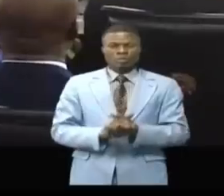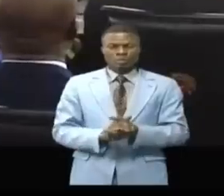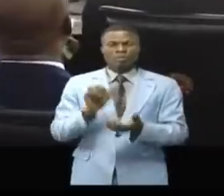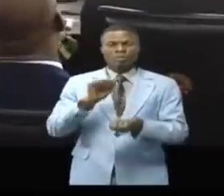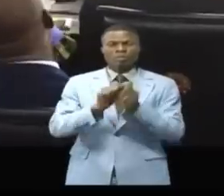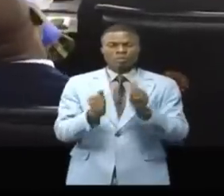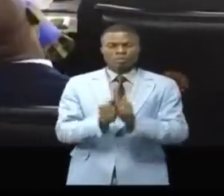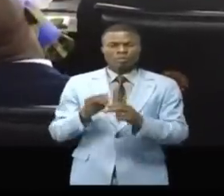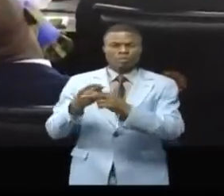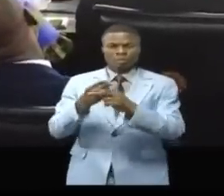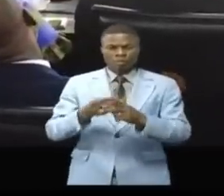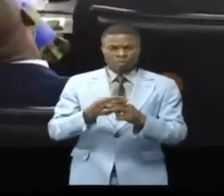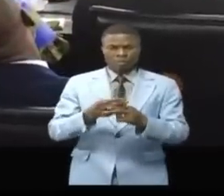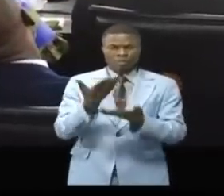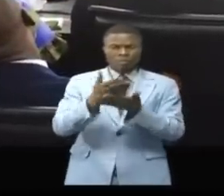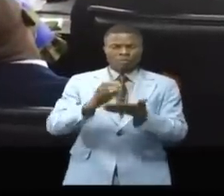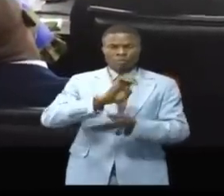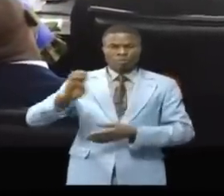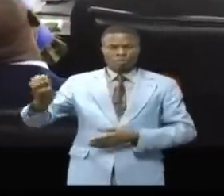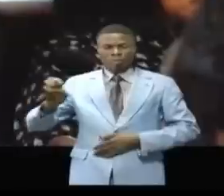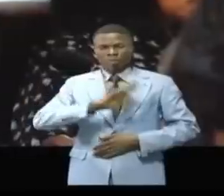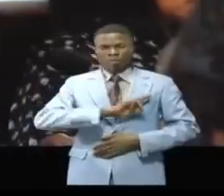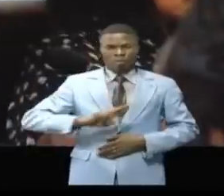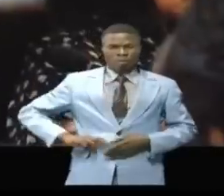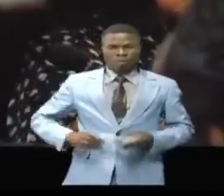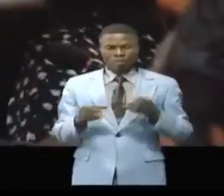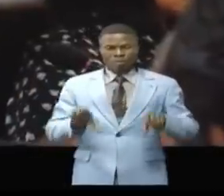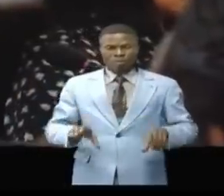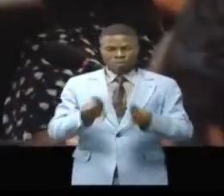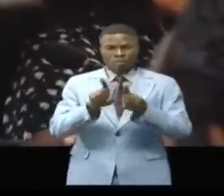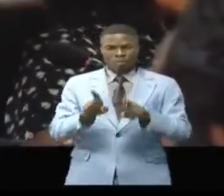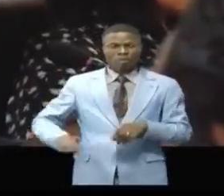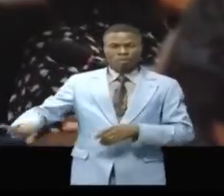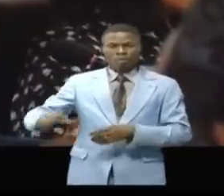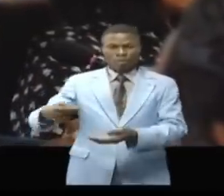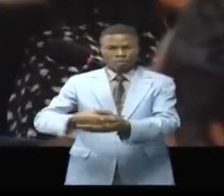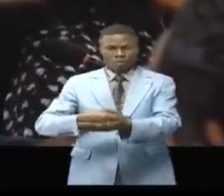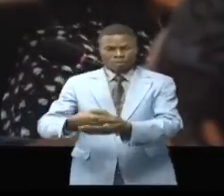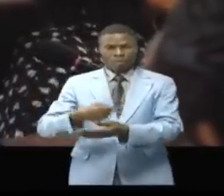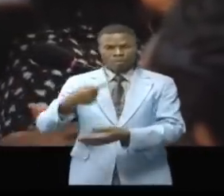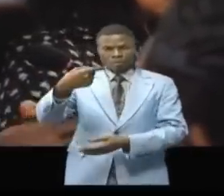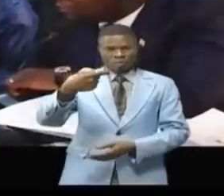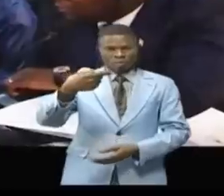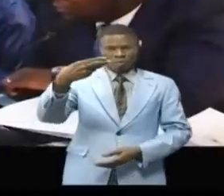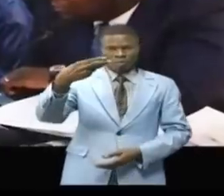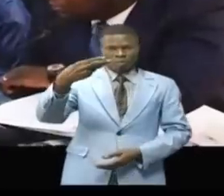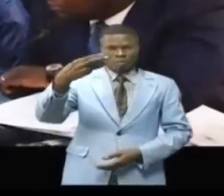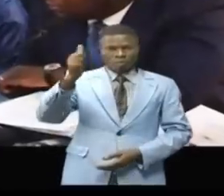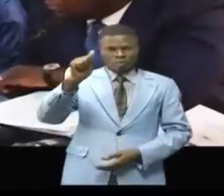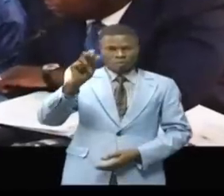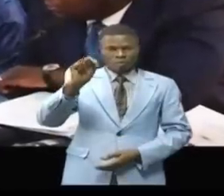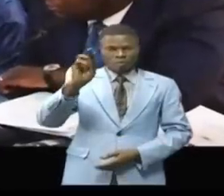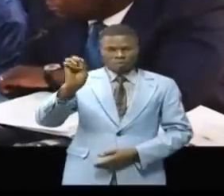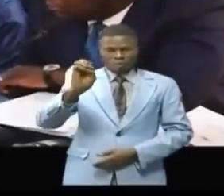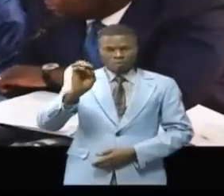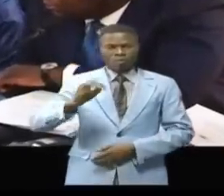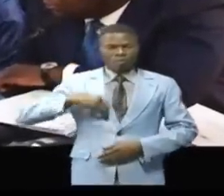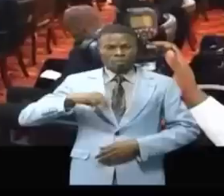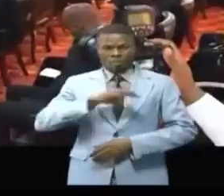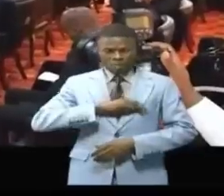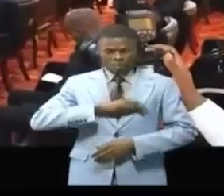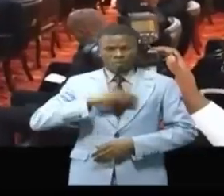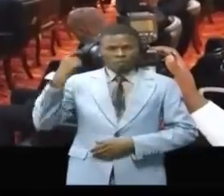question sécuritaire dans l'est de la RDC, étant donné que le Ghana est d'ici le mois prochain membre non permanent du Conseil de